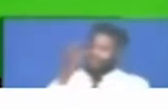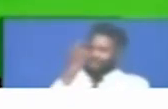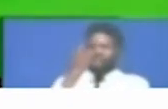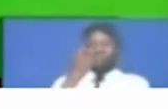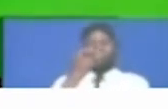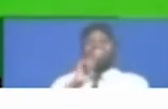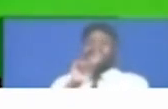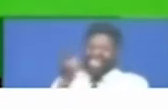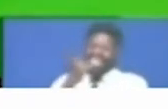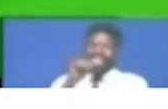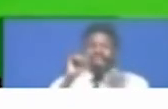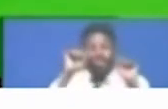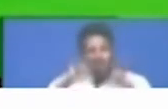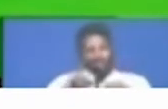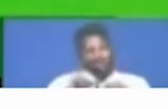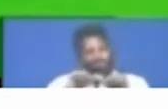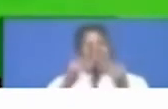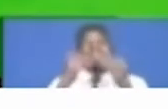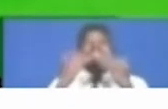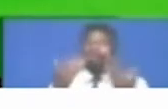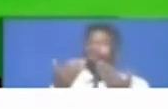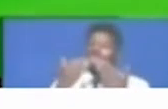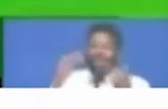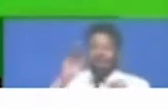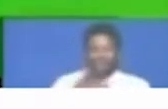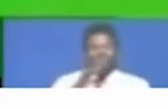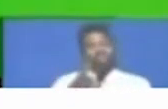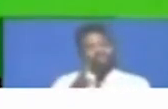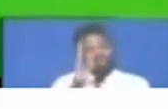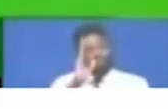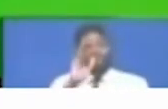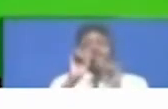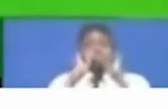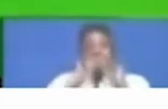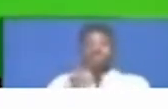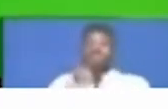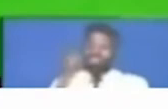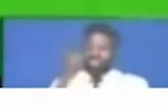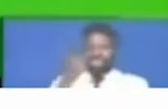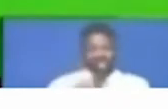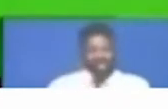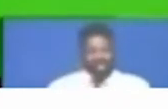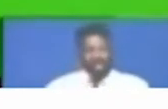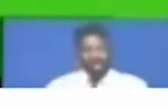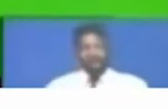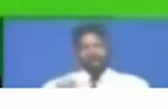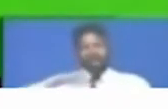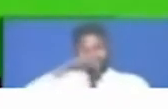Asanteni sana. Mungu ibariki Kenya nchi yetu. Tukwe.